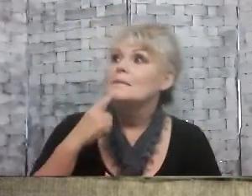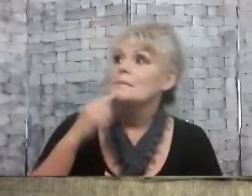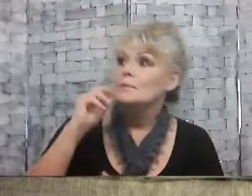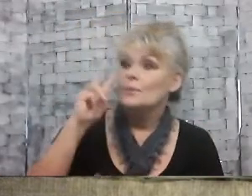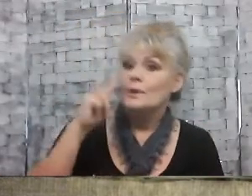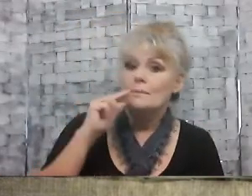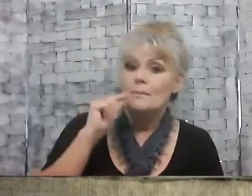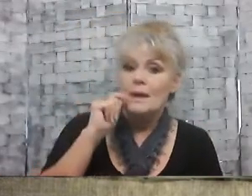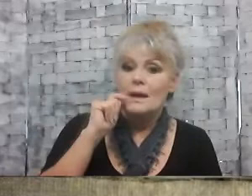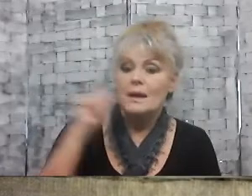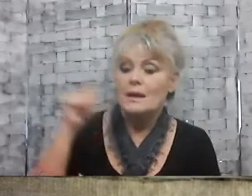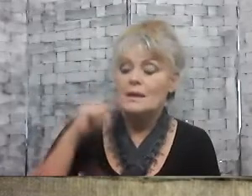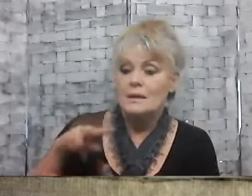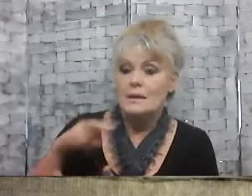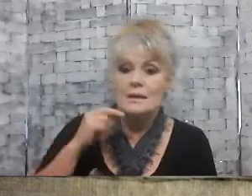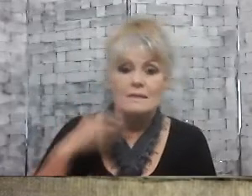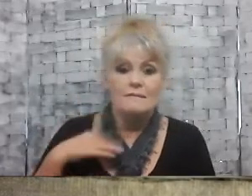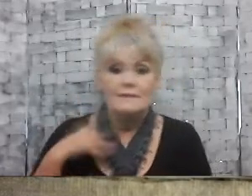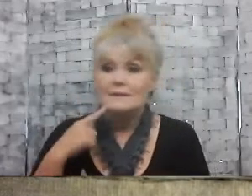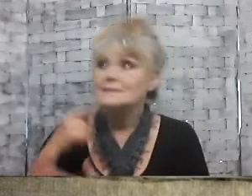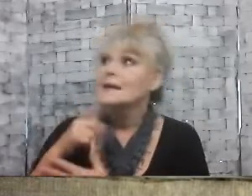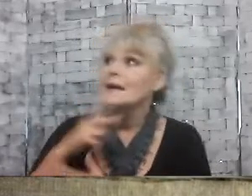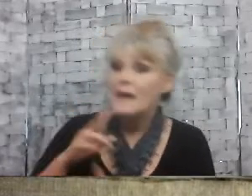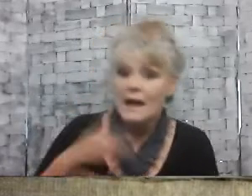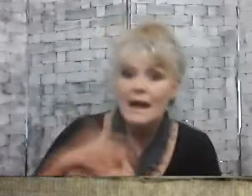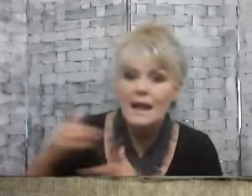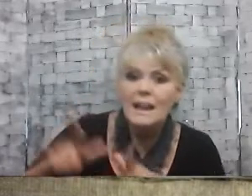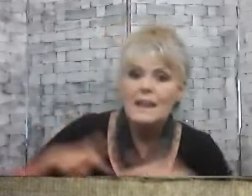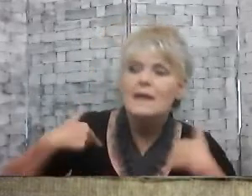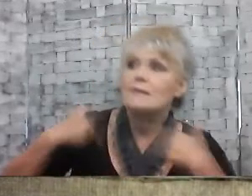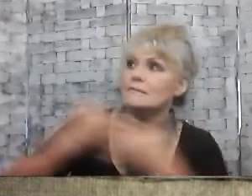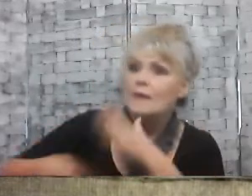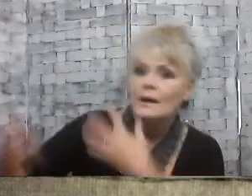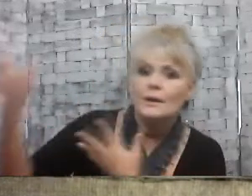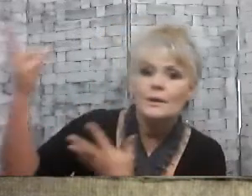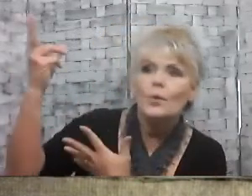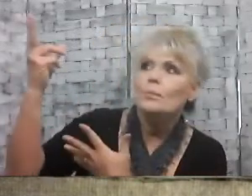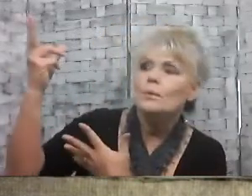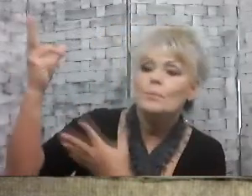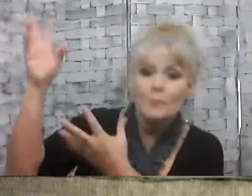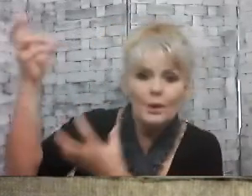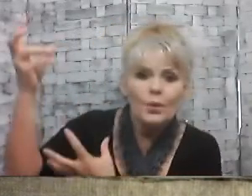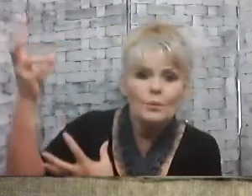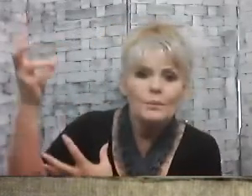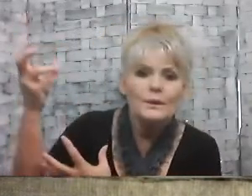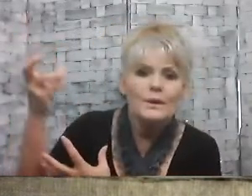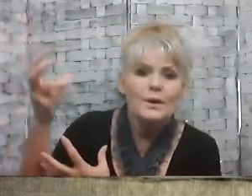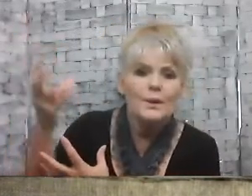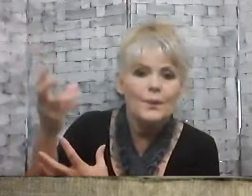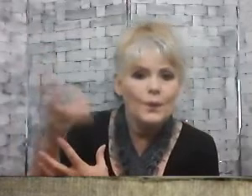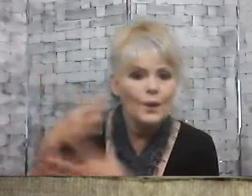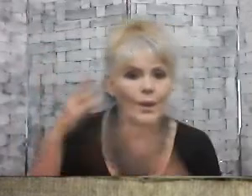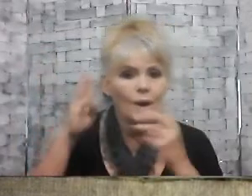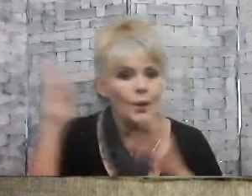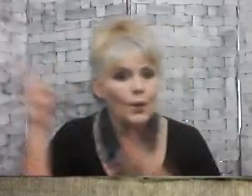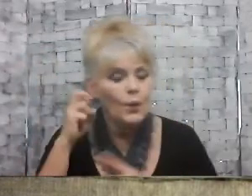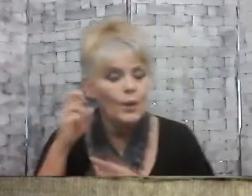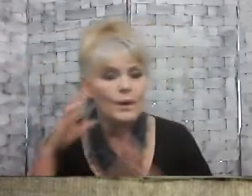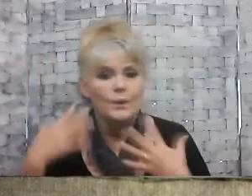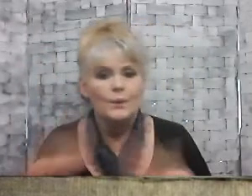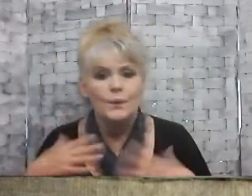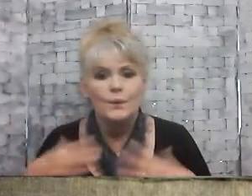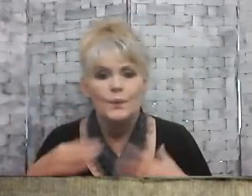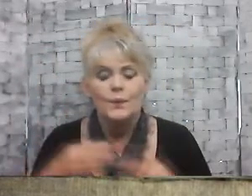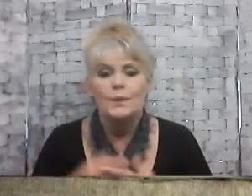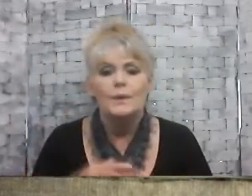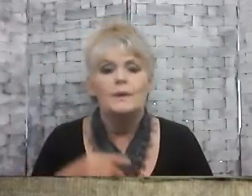nog nie. Daai story is aan die gang. Dis die story waarin ek en jy leef. En vir ons om net 'n gedagte oor die derde deel